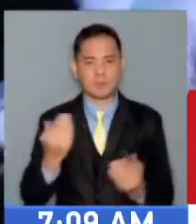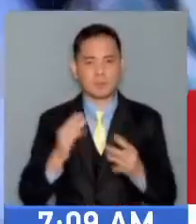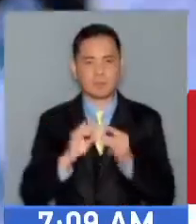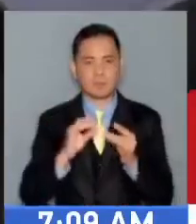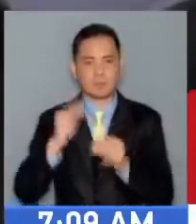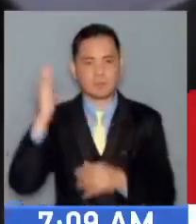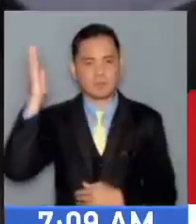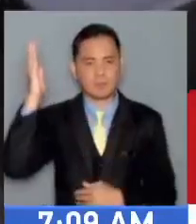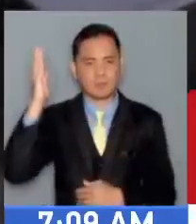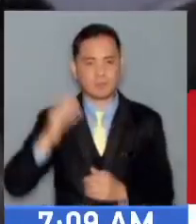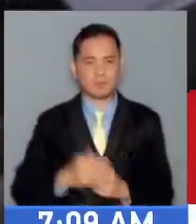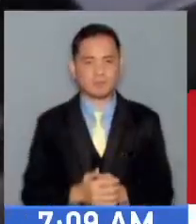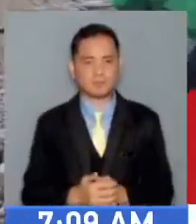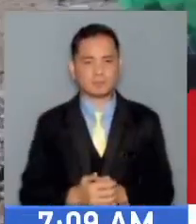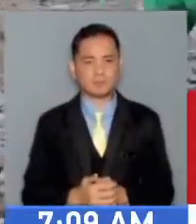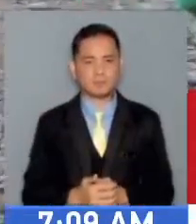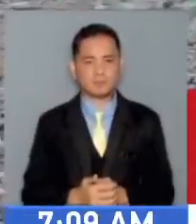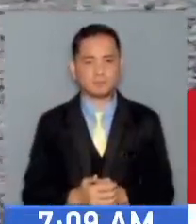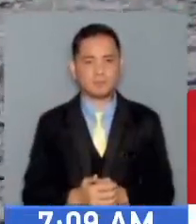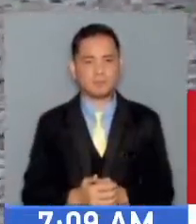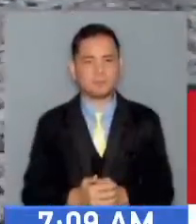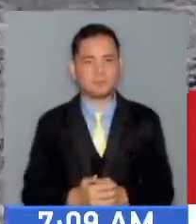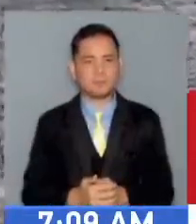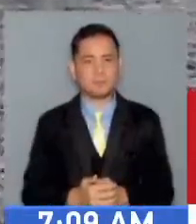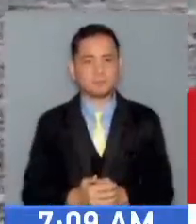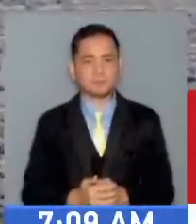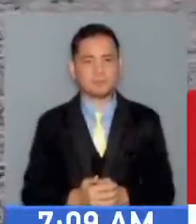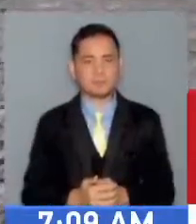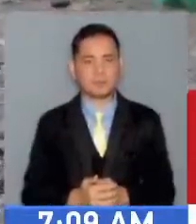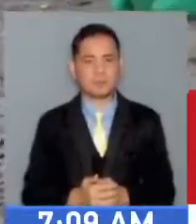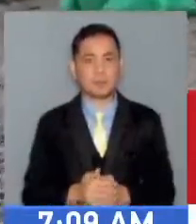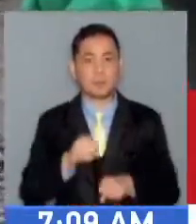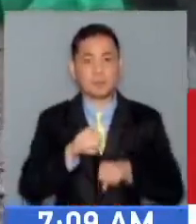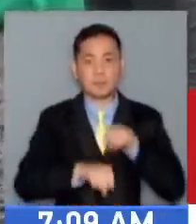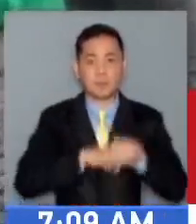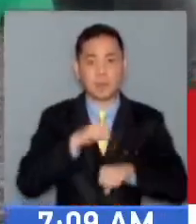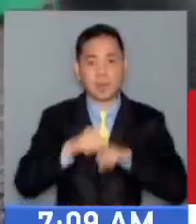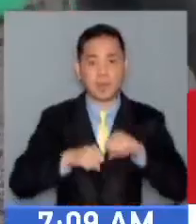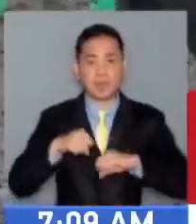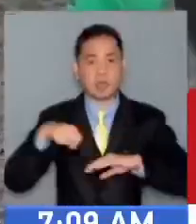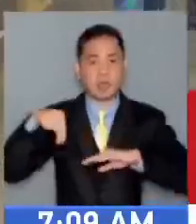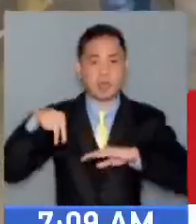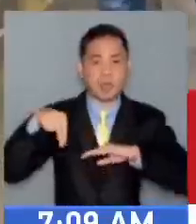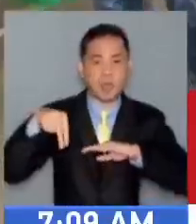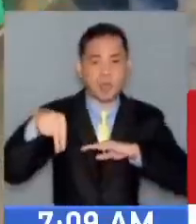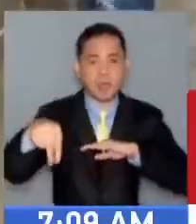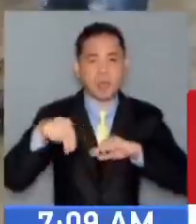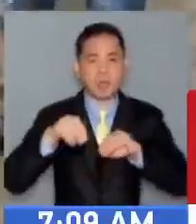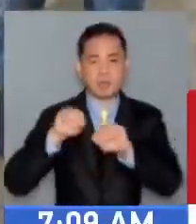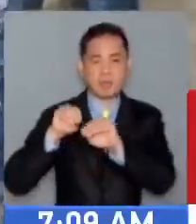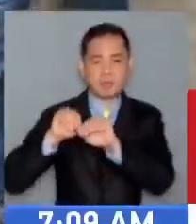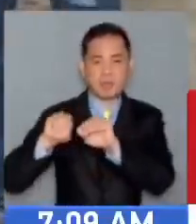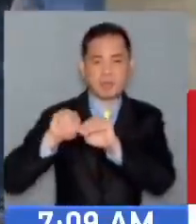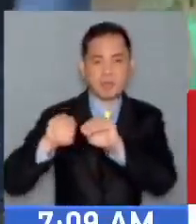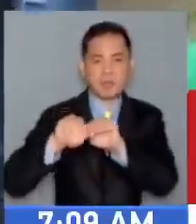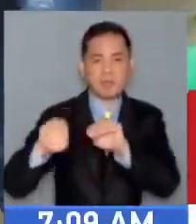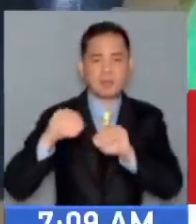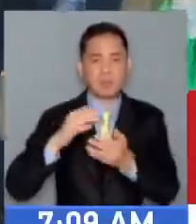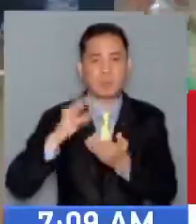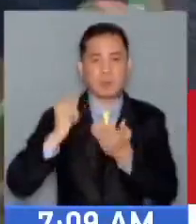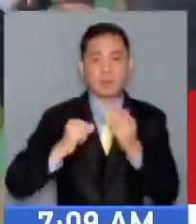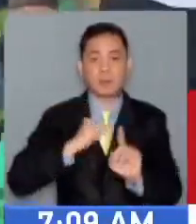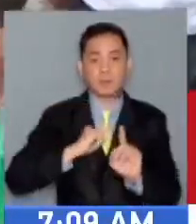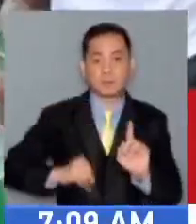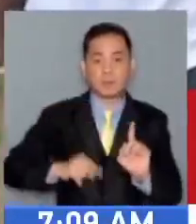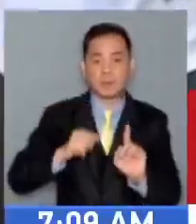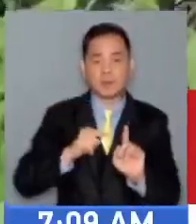Kahit inulan, tuloy ang bike, hike, plant project ng DENR sa Ilagan Isabela. Bit-bit nga ng mga siklista ang mga pananim